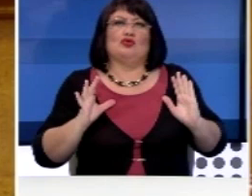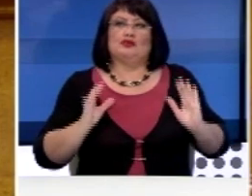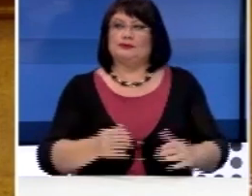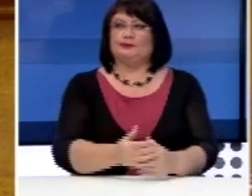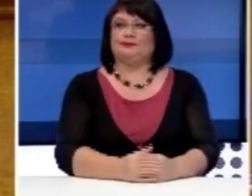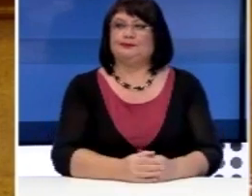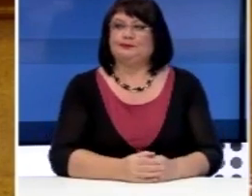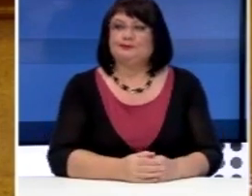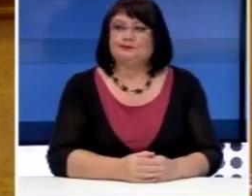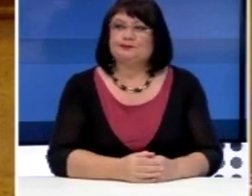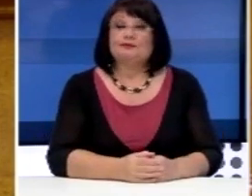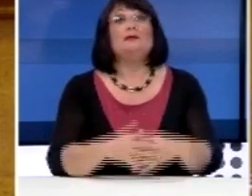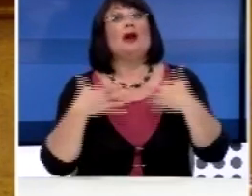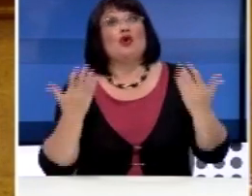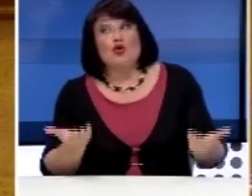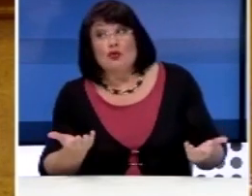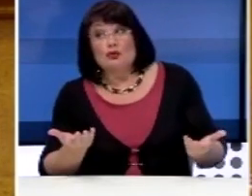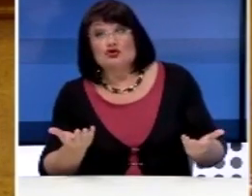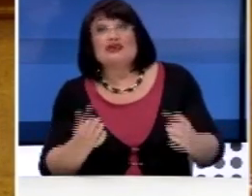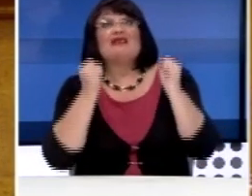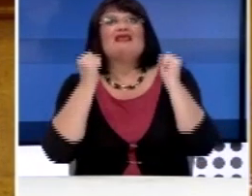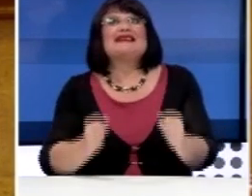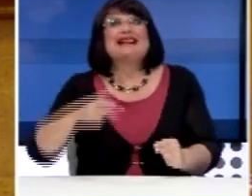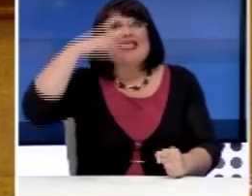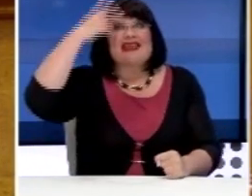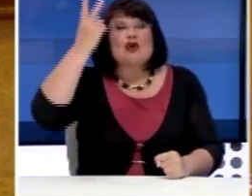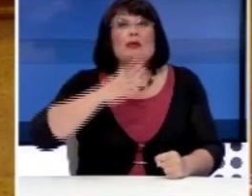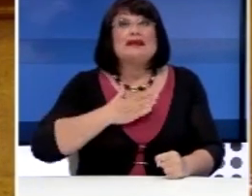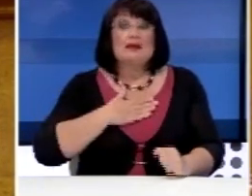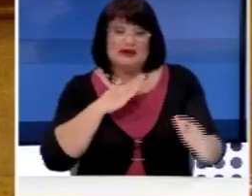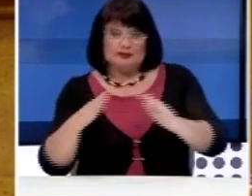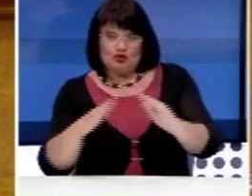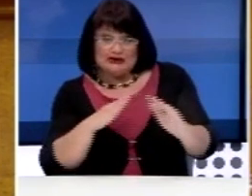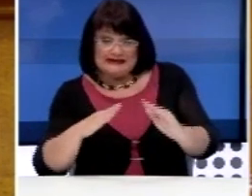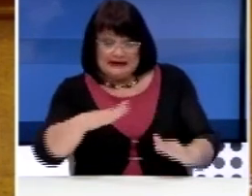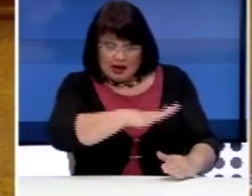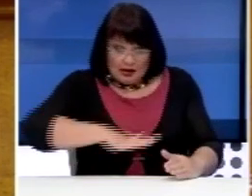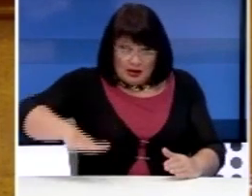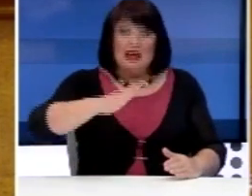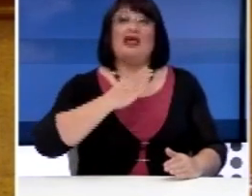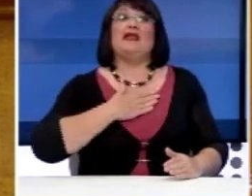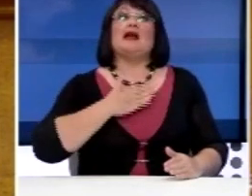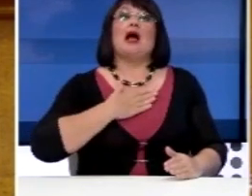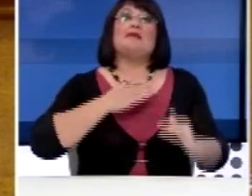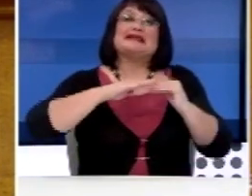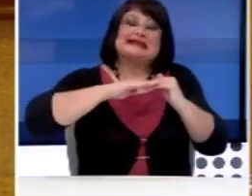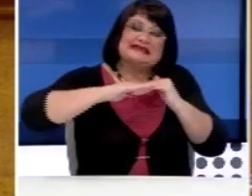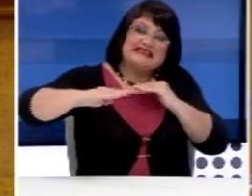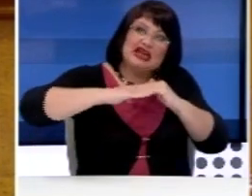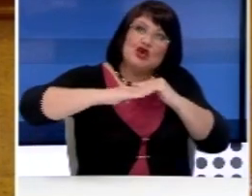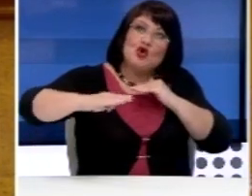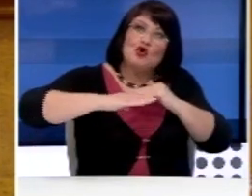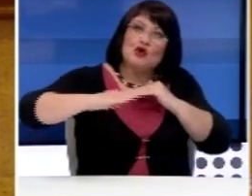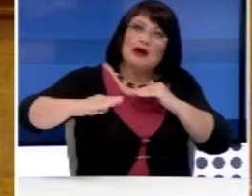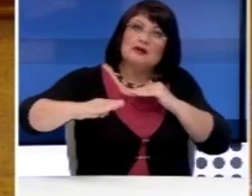Όμως, η υπεράσπιση των κυριαρχικών δικαιωμάτων της εδαφικής ακαιρεότητας των συνόρων δεν